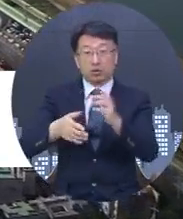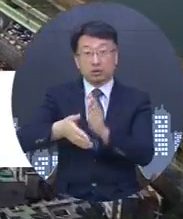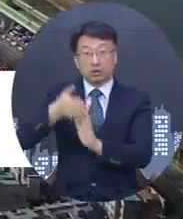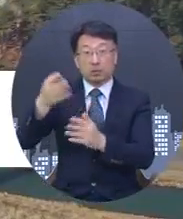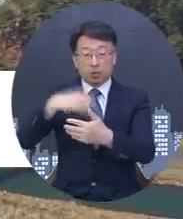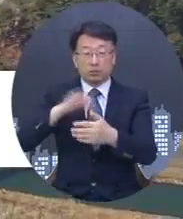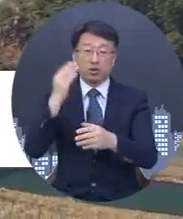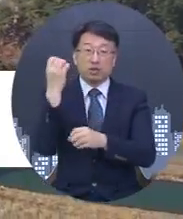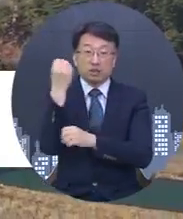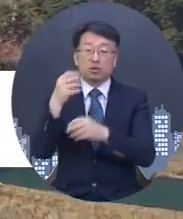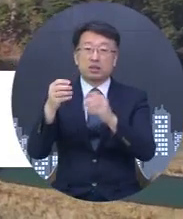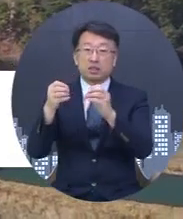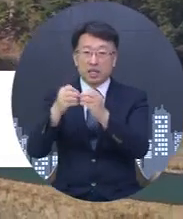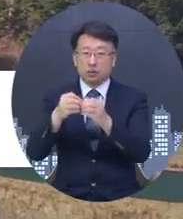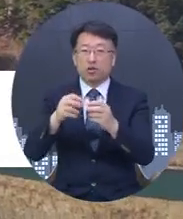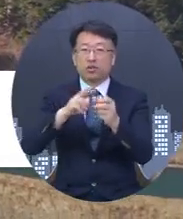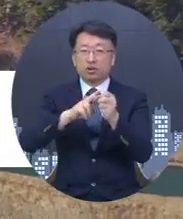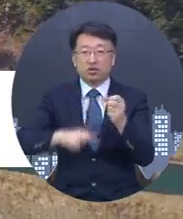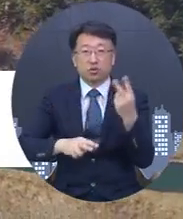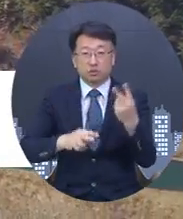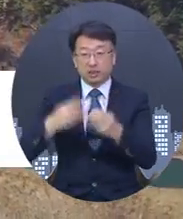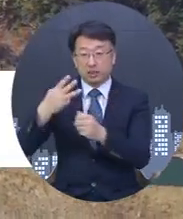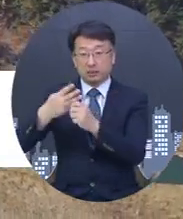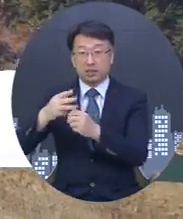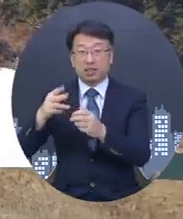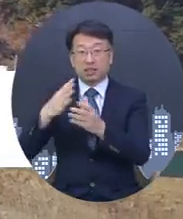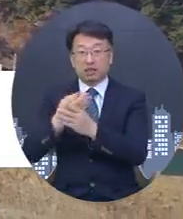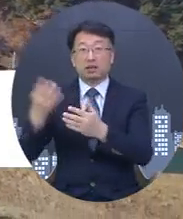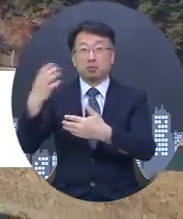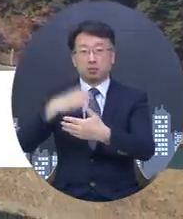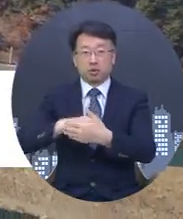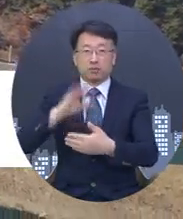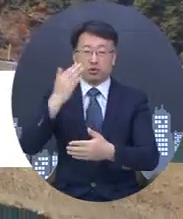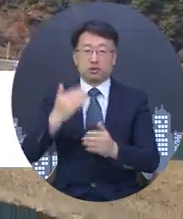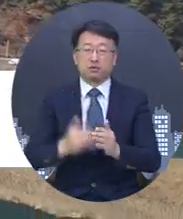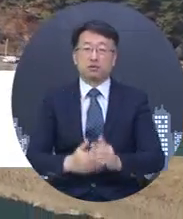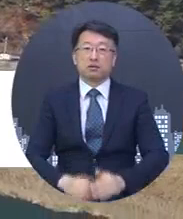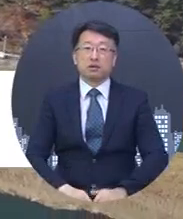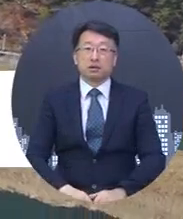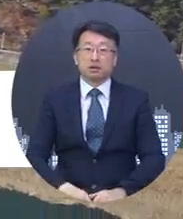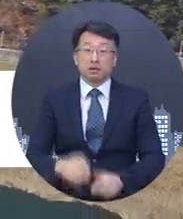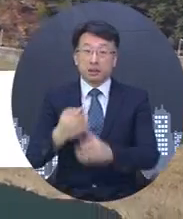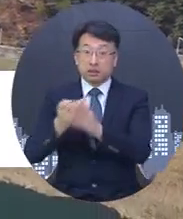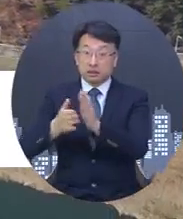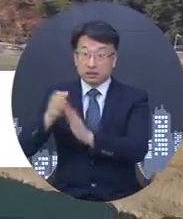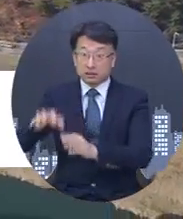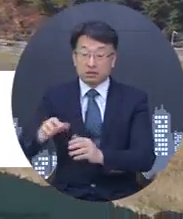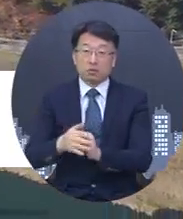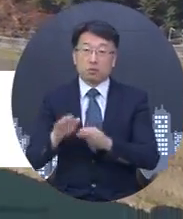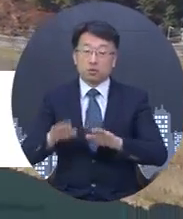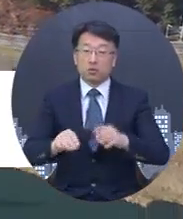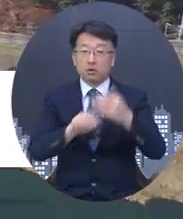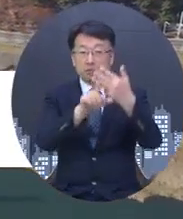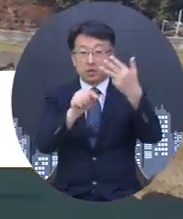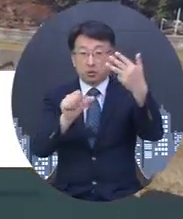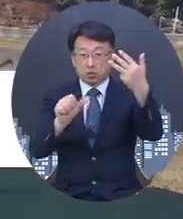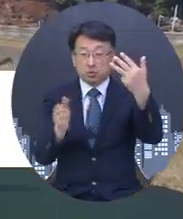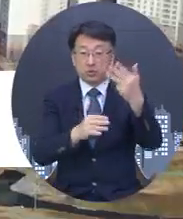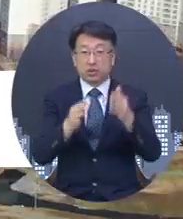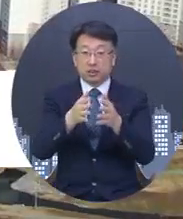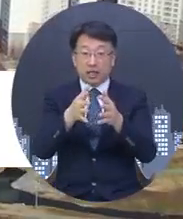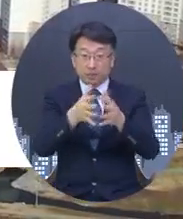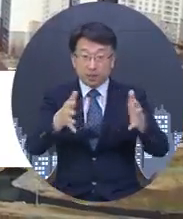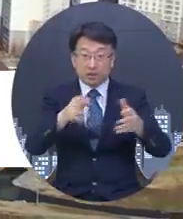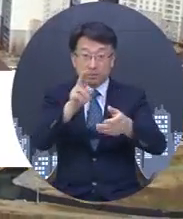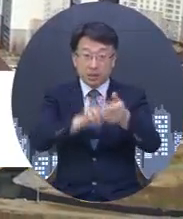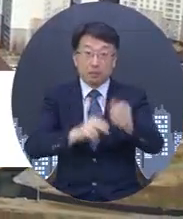경남에서는 기존 창원과 거제에 이어서 세 번째로 미분양 관리 지역이 됐으며 양산시에서는 오는 5일부터 주택을